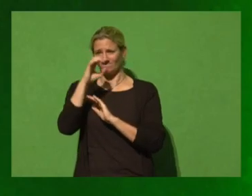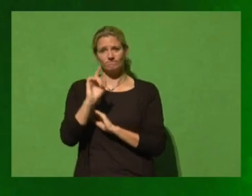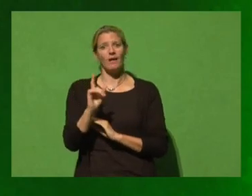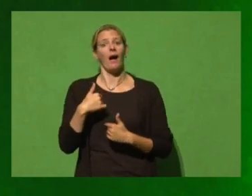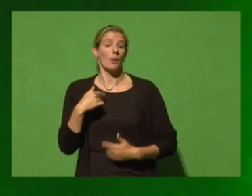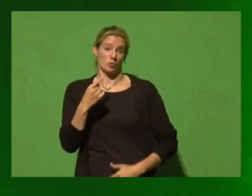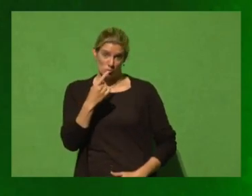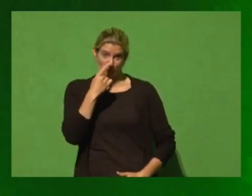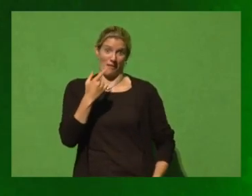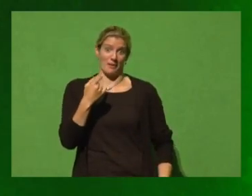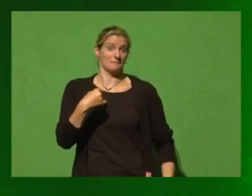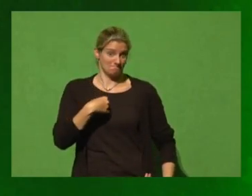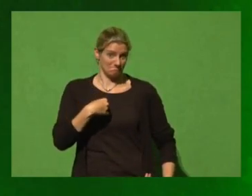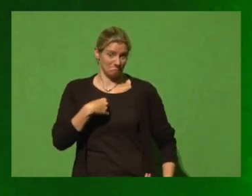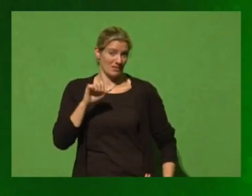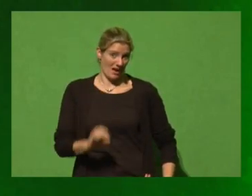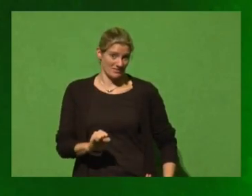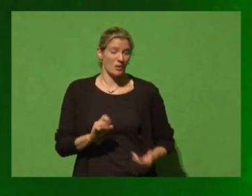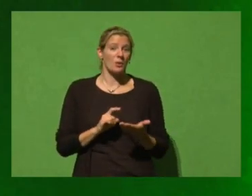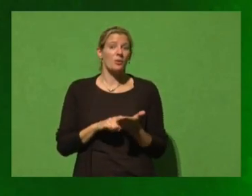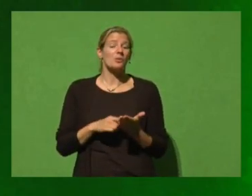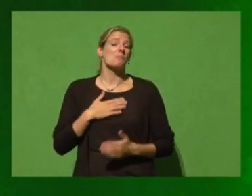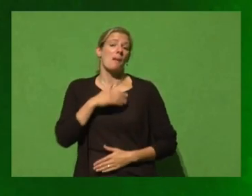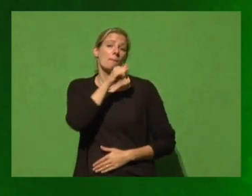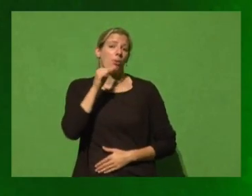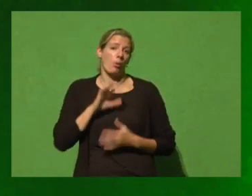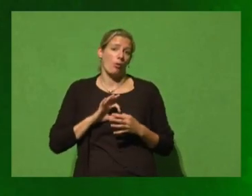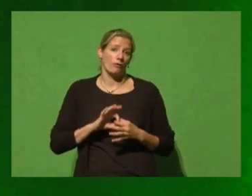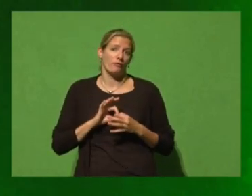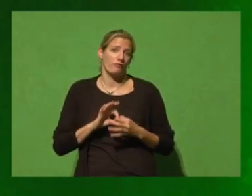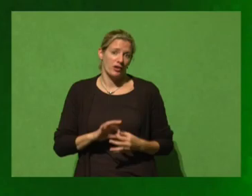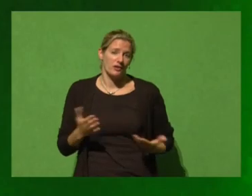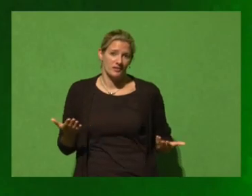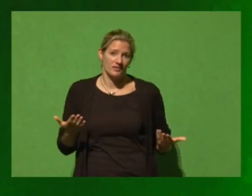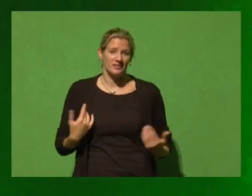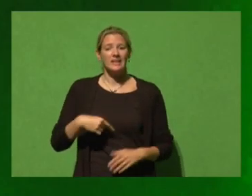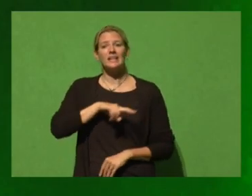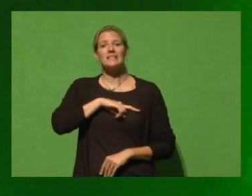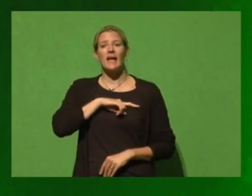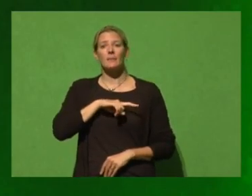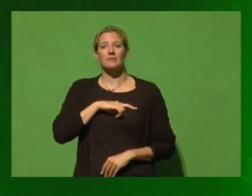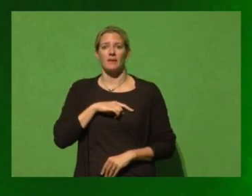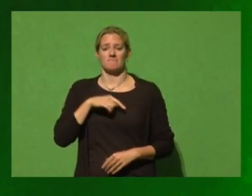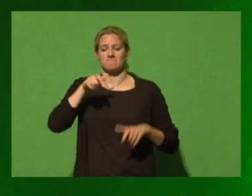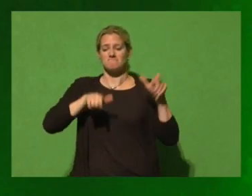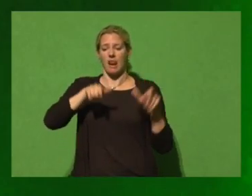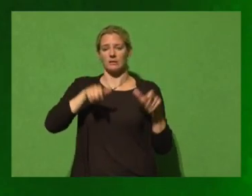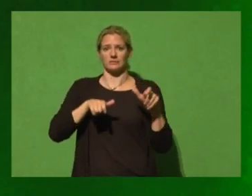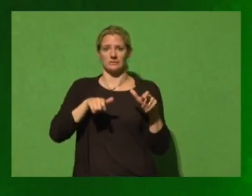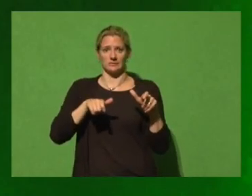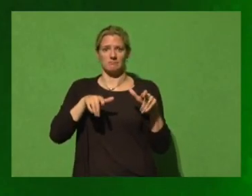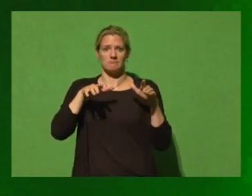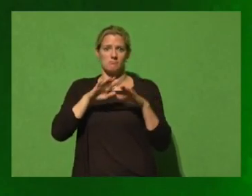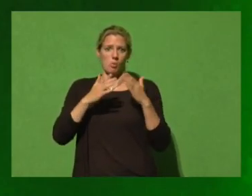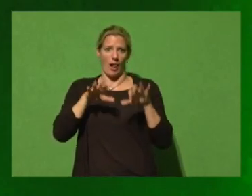zufällig meine Berufsbranche als Bilanzbuchhalter mit